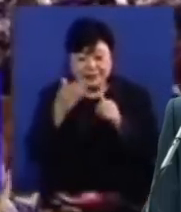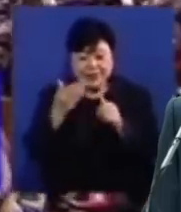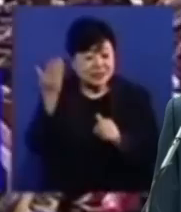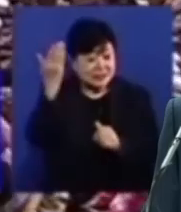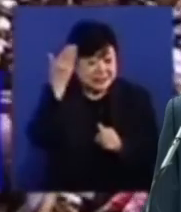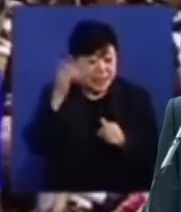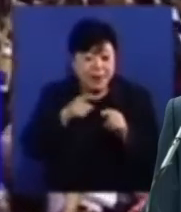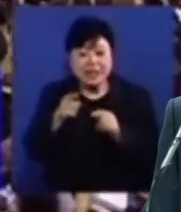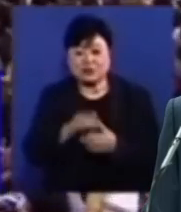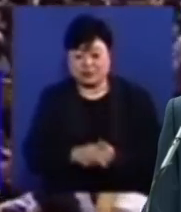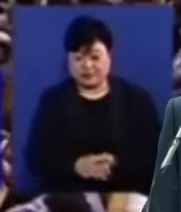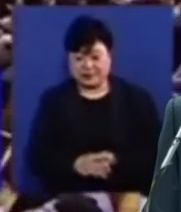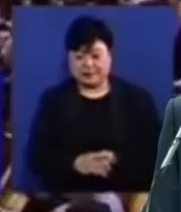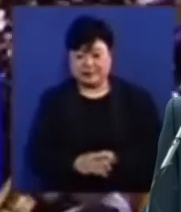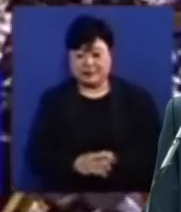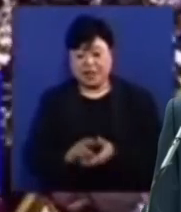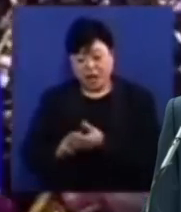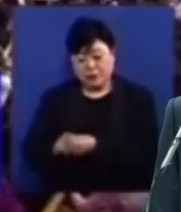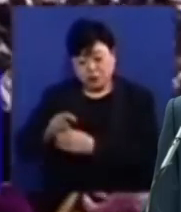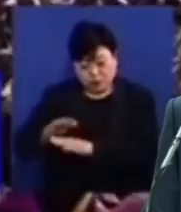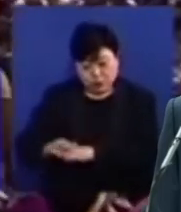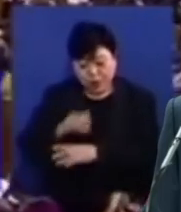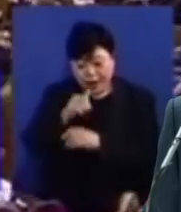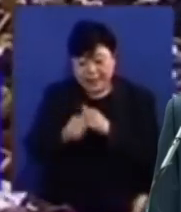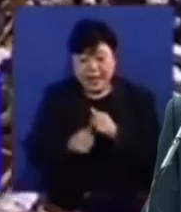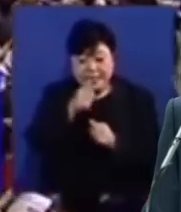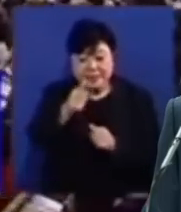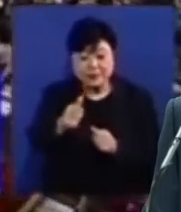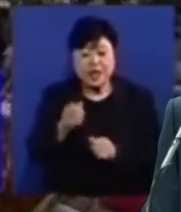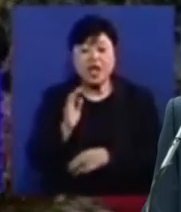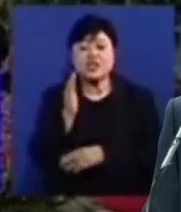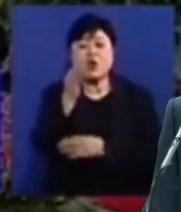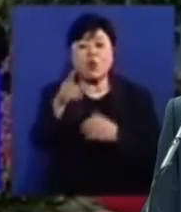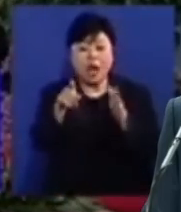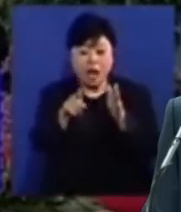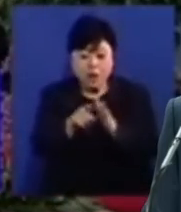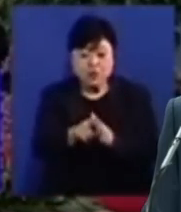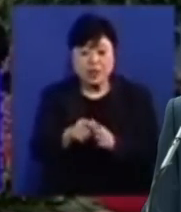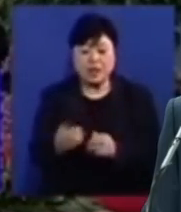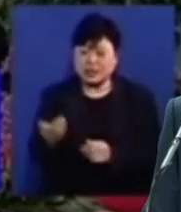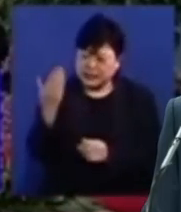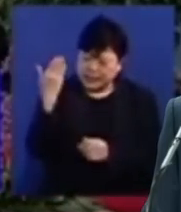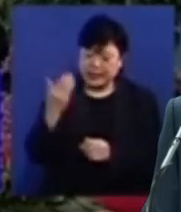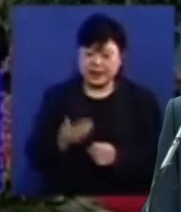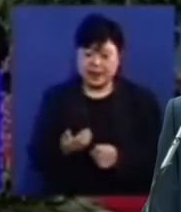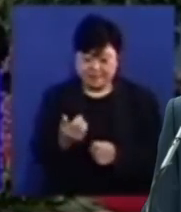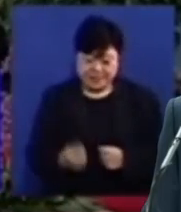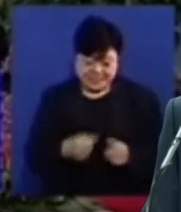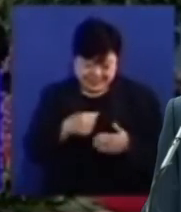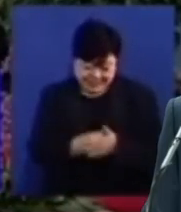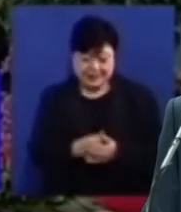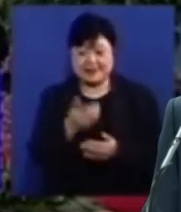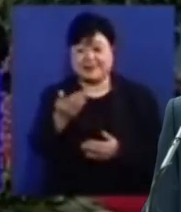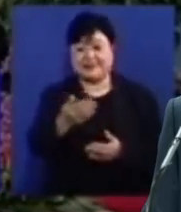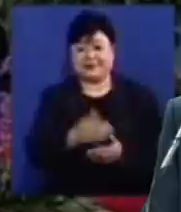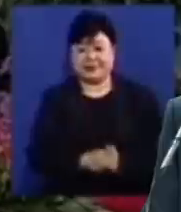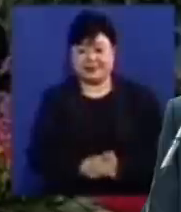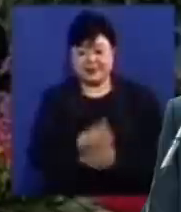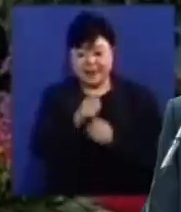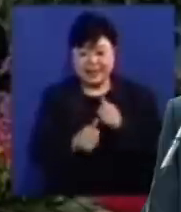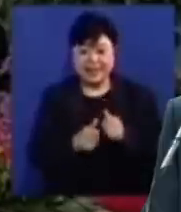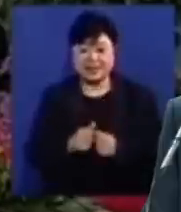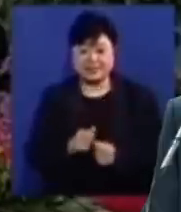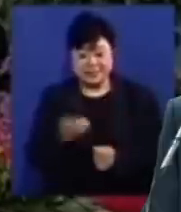지혜를 말하는 것으로서 감추었던 것인데 하나님이 우리의 영광을 위하여 만세 전에 미리 정하신 것이라.